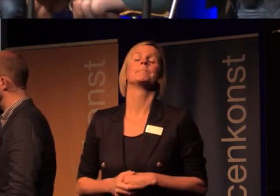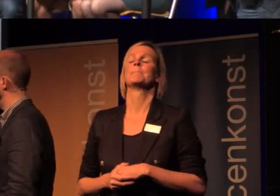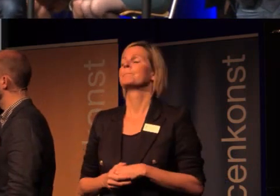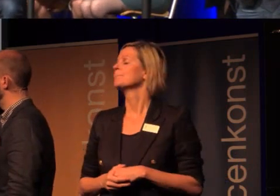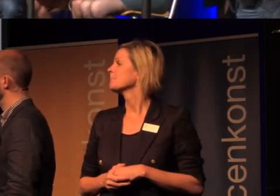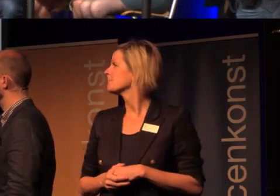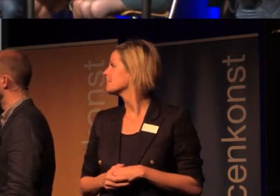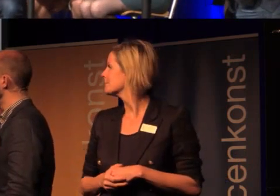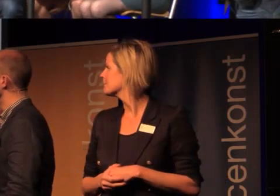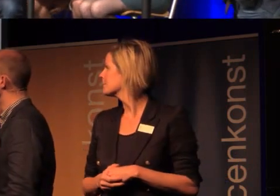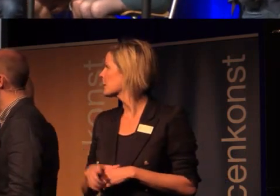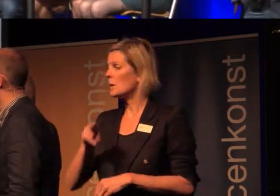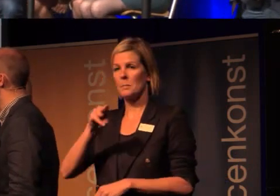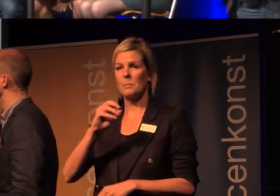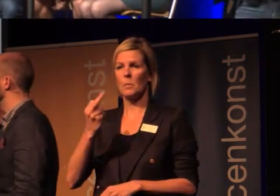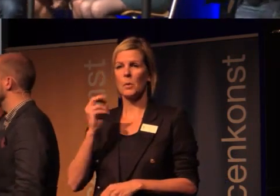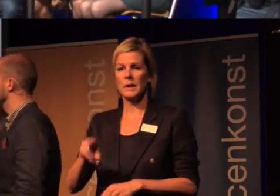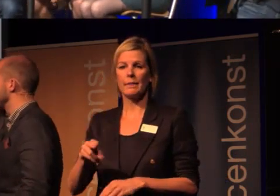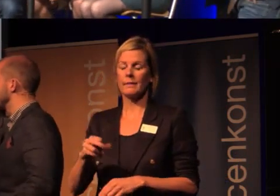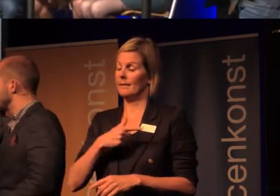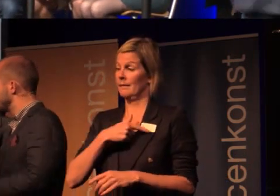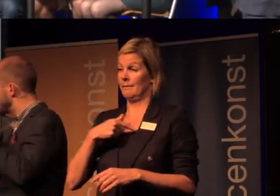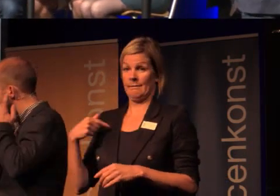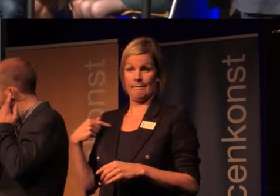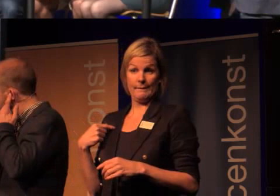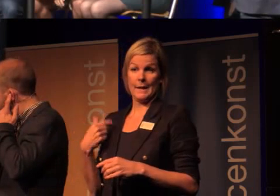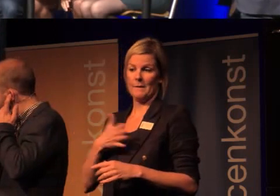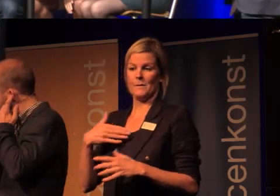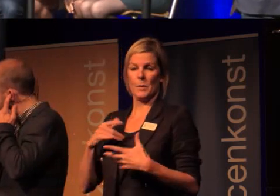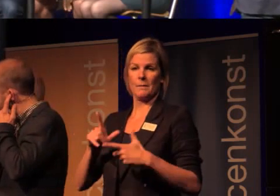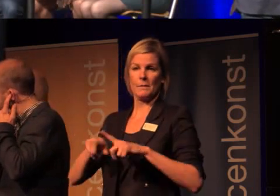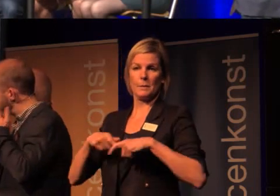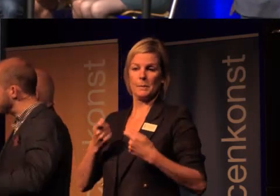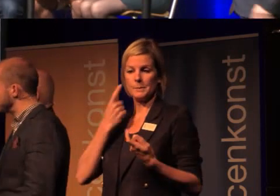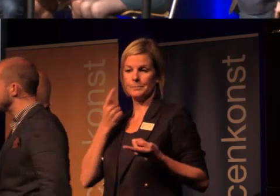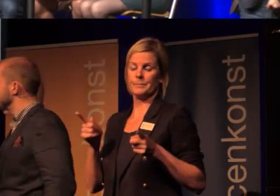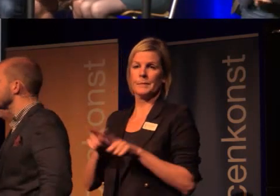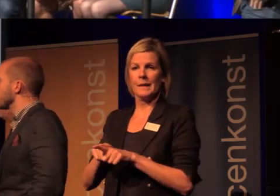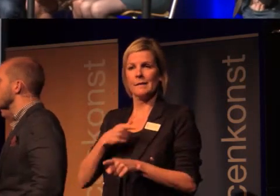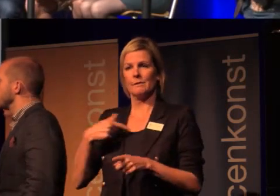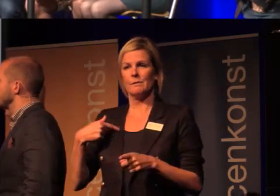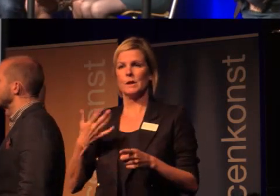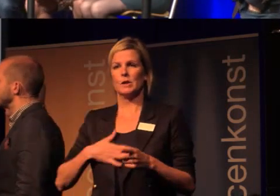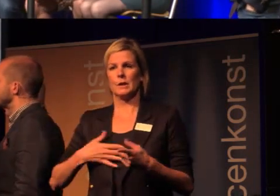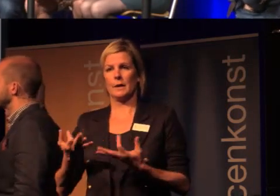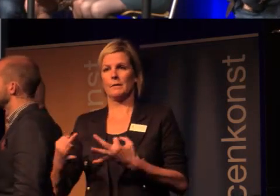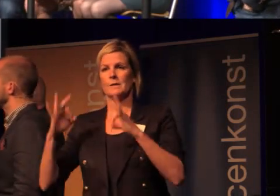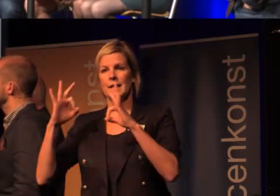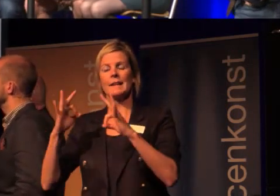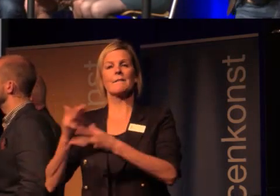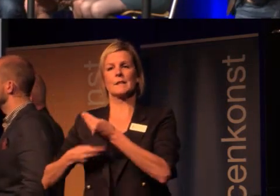kulturtillgång. Mårten? Ja, vi tycker också att den offentliga finansieringen av kulturen ska